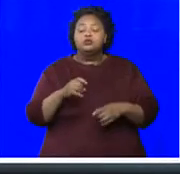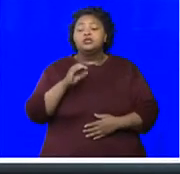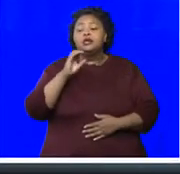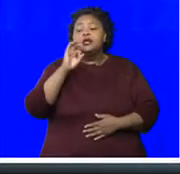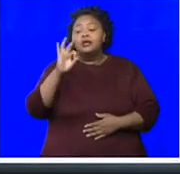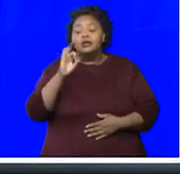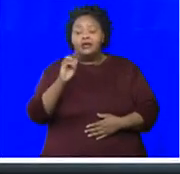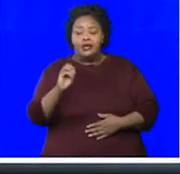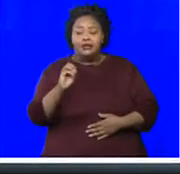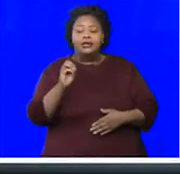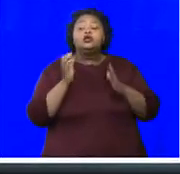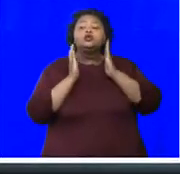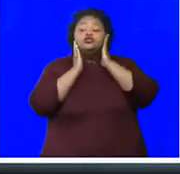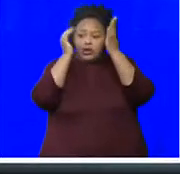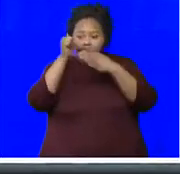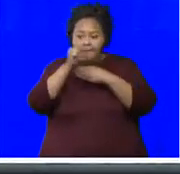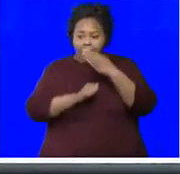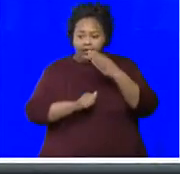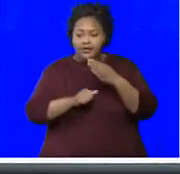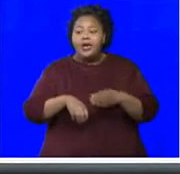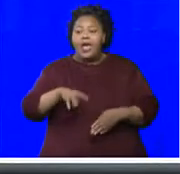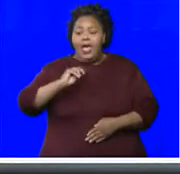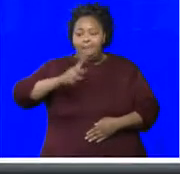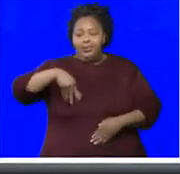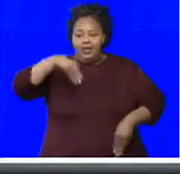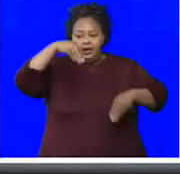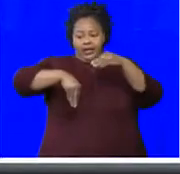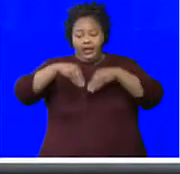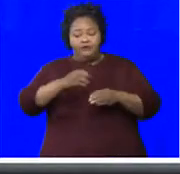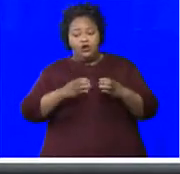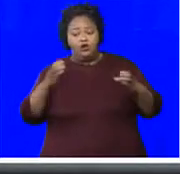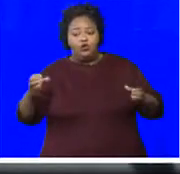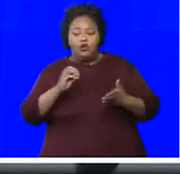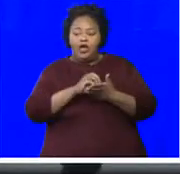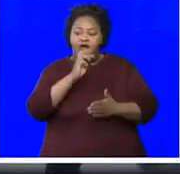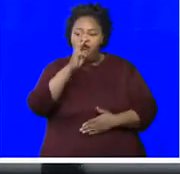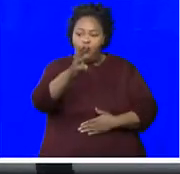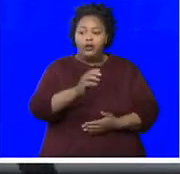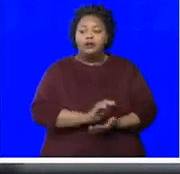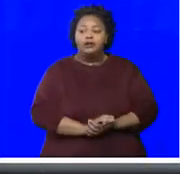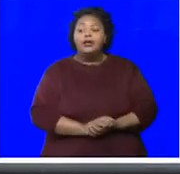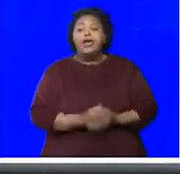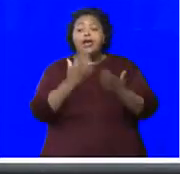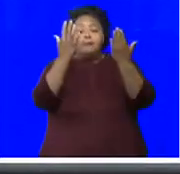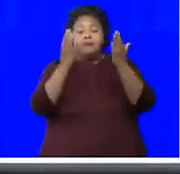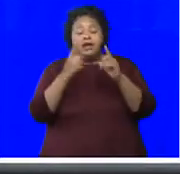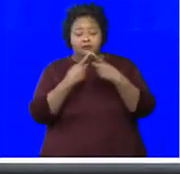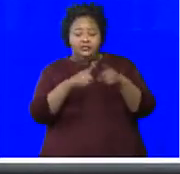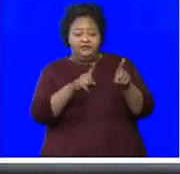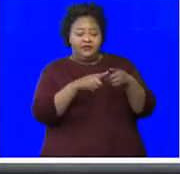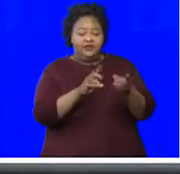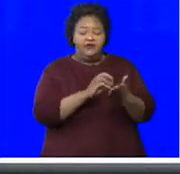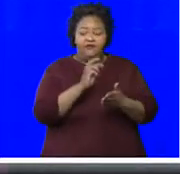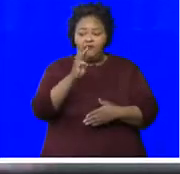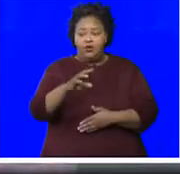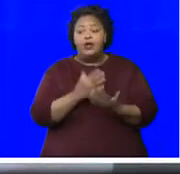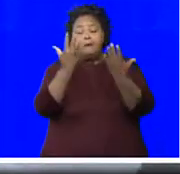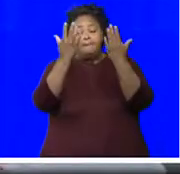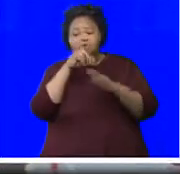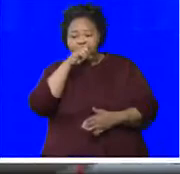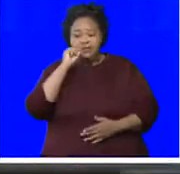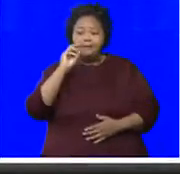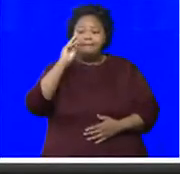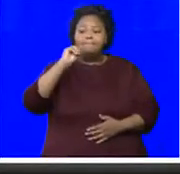mhlati ngemashumi lamathathu kukhulwane eminyakeni losedulu kuthi likhetho lutawube libanjwe kunati tindzawo letilandzelako.